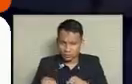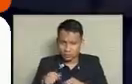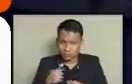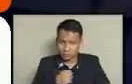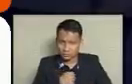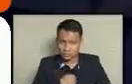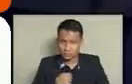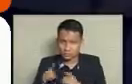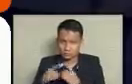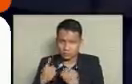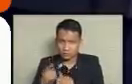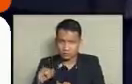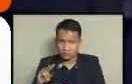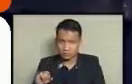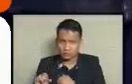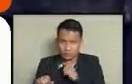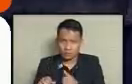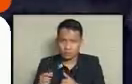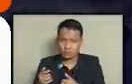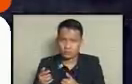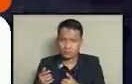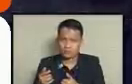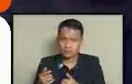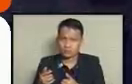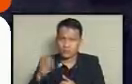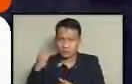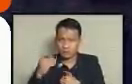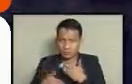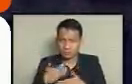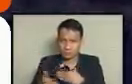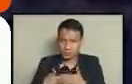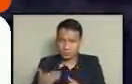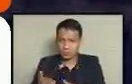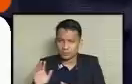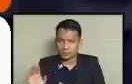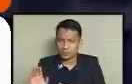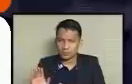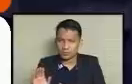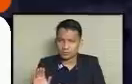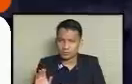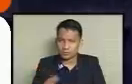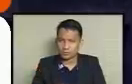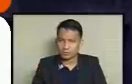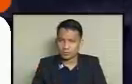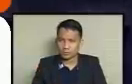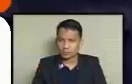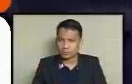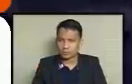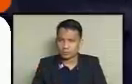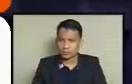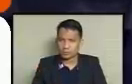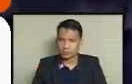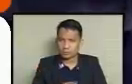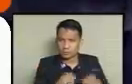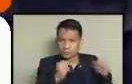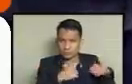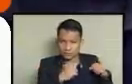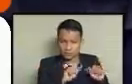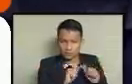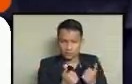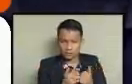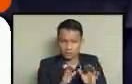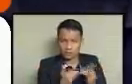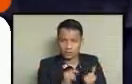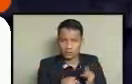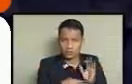Division kung talagang on-process po yung papel nila. Kasi yung sa ganyan po, agreement po nila sa company, and